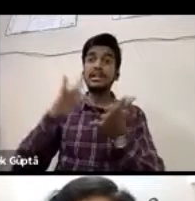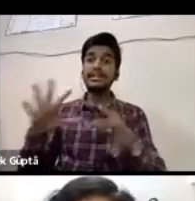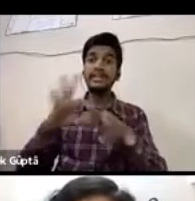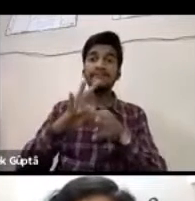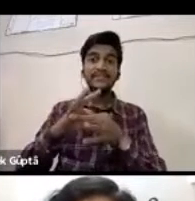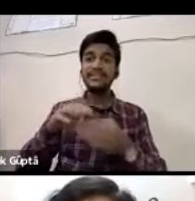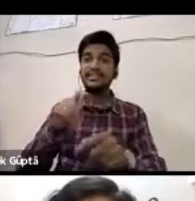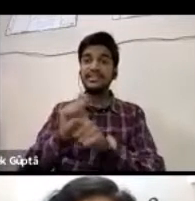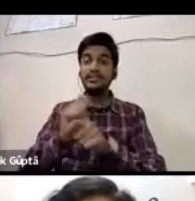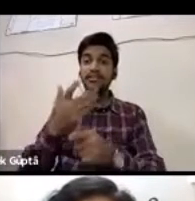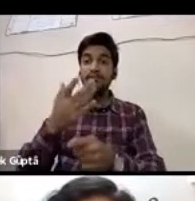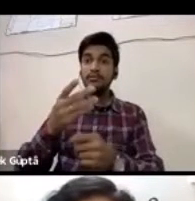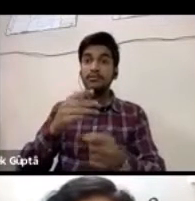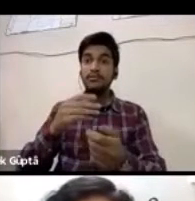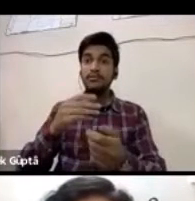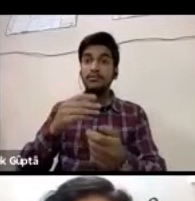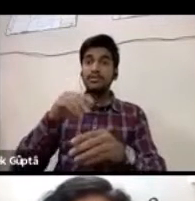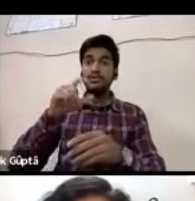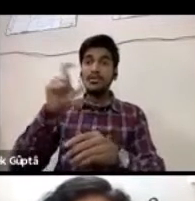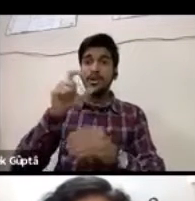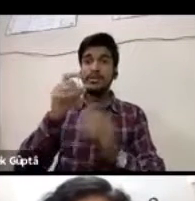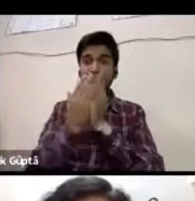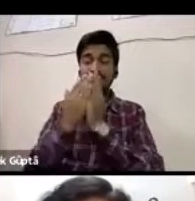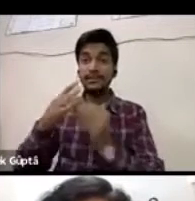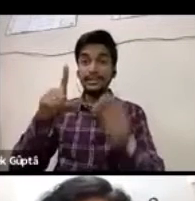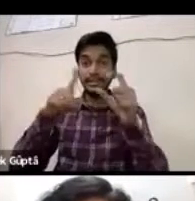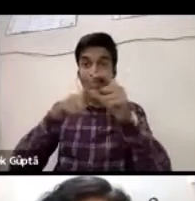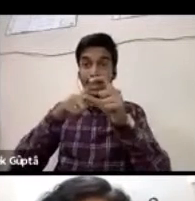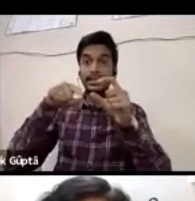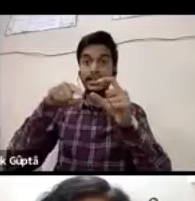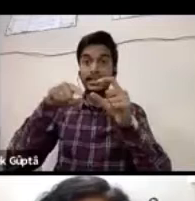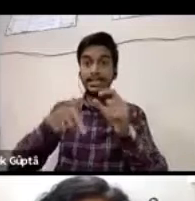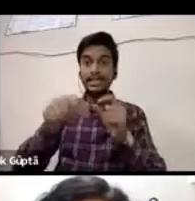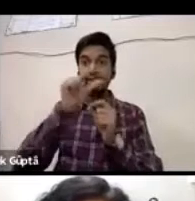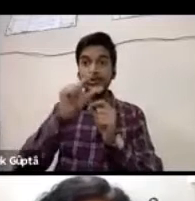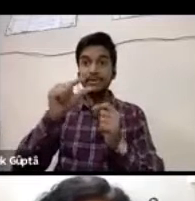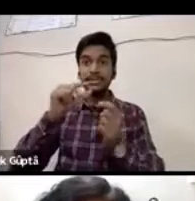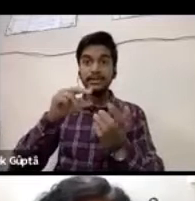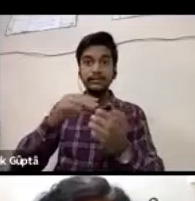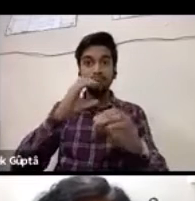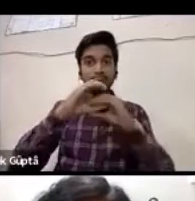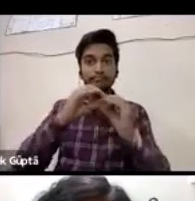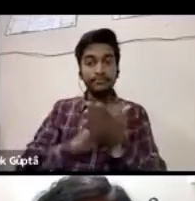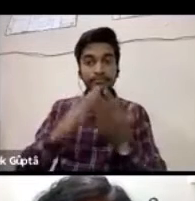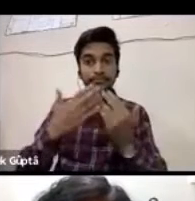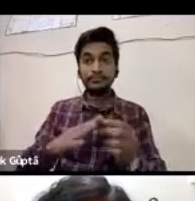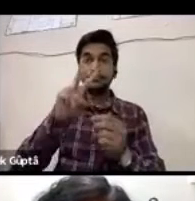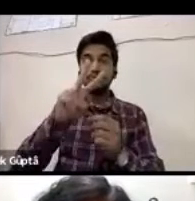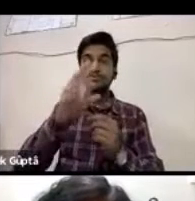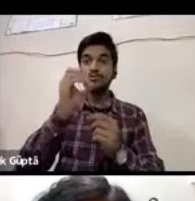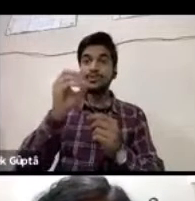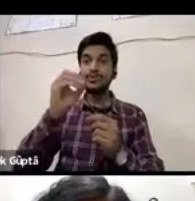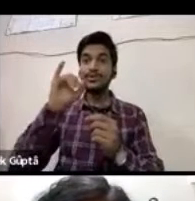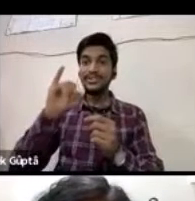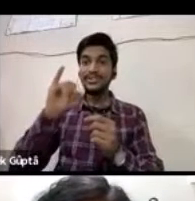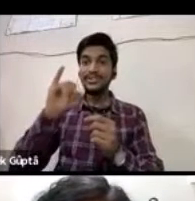डिड माय इकोनॉमिक्स ऑनर्स, वेंट टू दिल्ली स्कूल ऑफ इकोनॉमिक्स, डिड माय मास्टर्स. 2006 में जब नौकरी की बात आई,